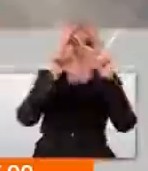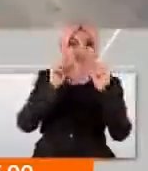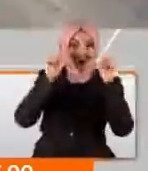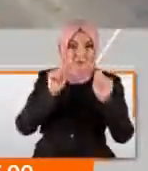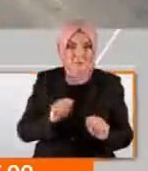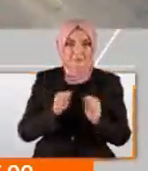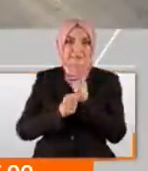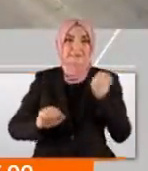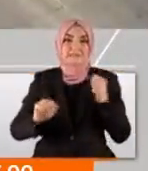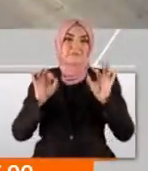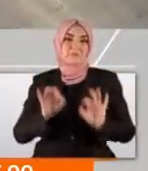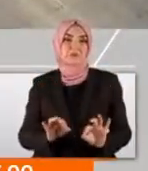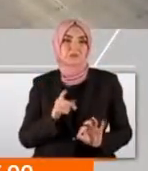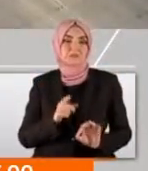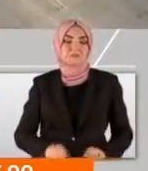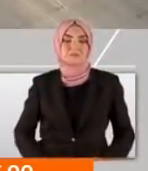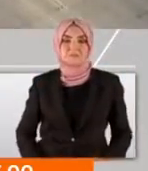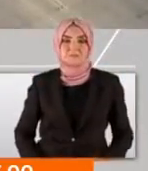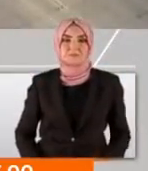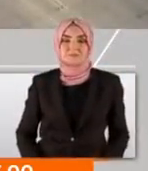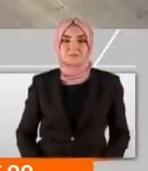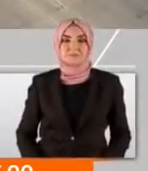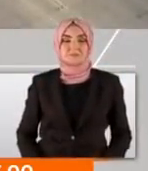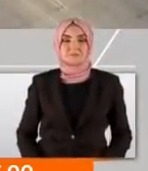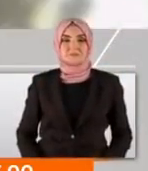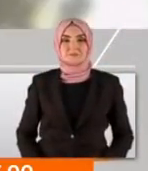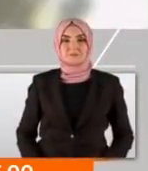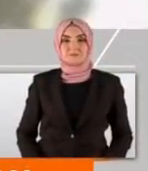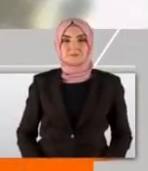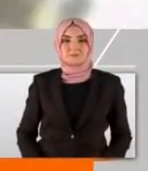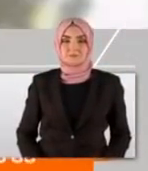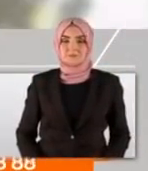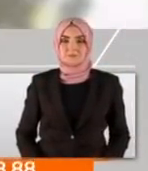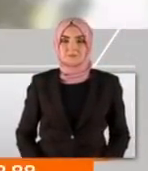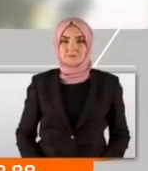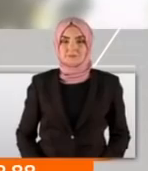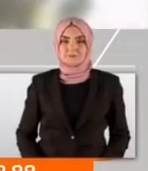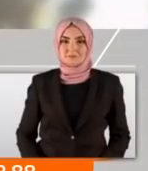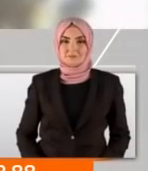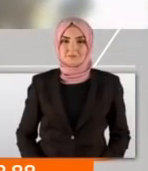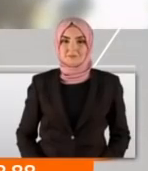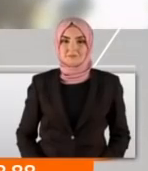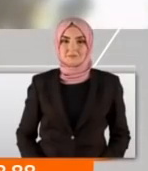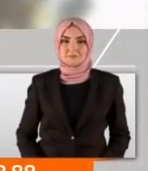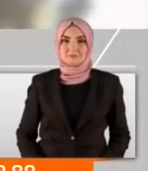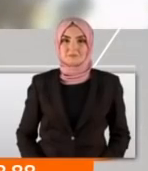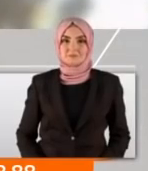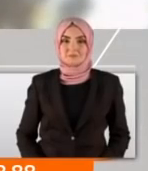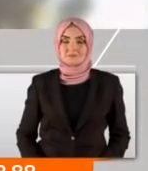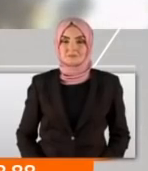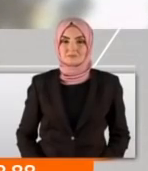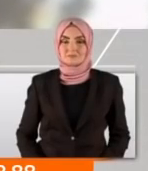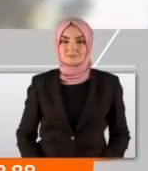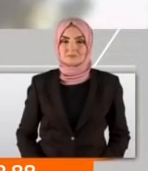oldu. O sırada köşeye geçip, şuradaki iş yerinin köşesine geçip bizim fotoğrafımızı çekmeye çalıştı buradan. Dedim ki neden dedim